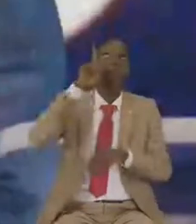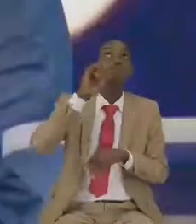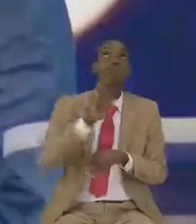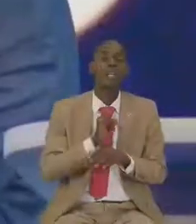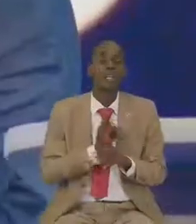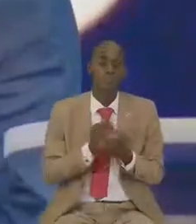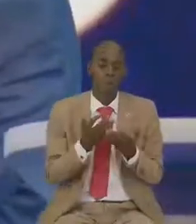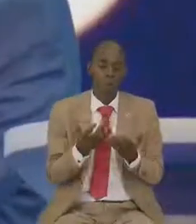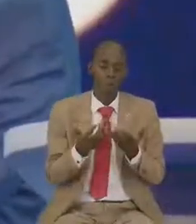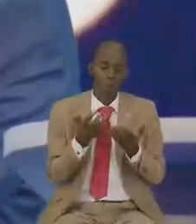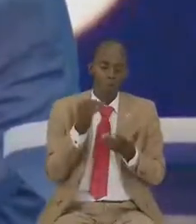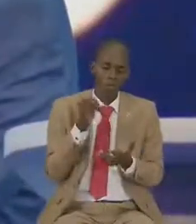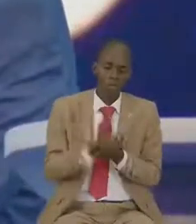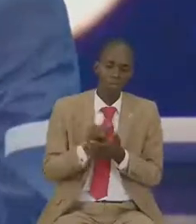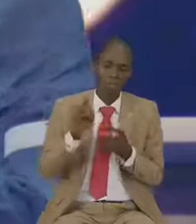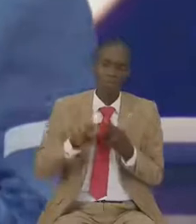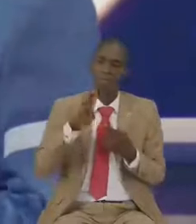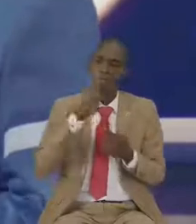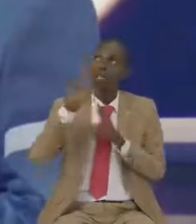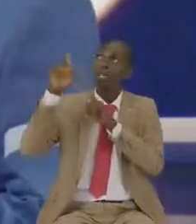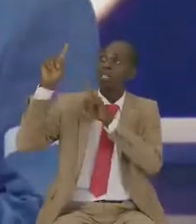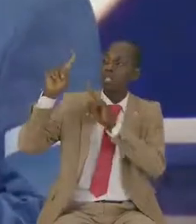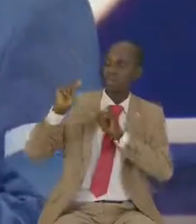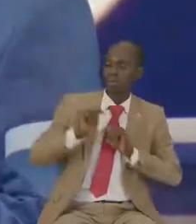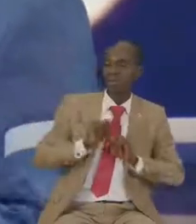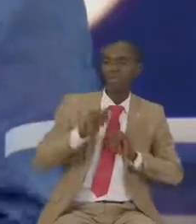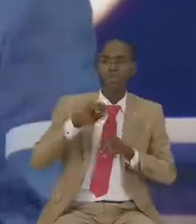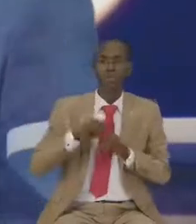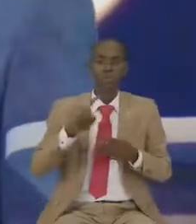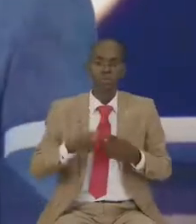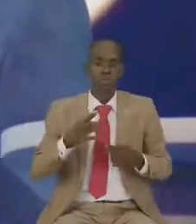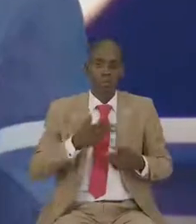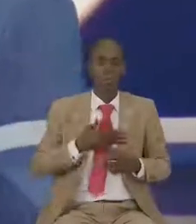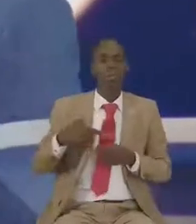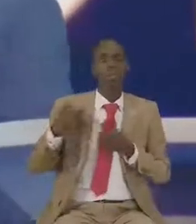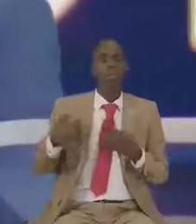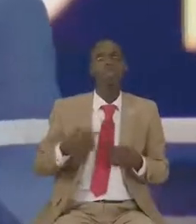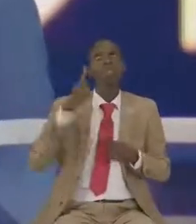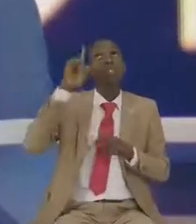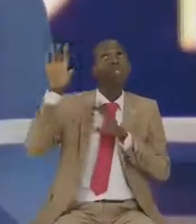temps de m'appuyer sur toi. Je veux que cela soit transféré